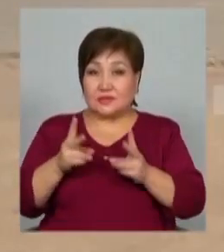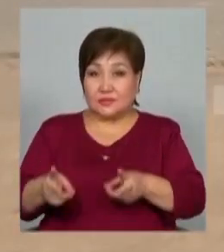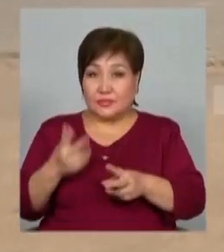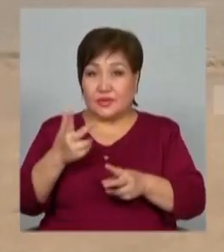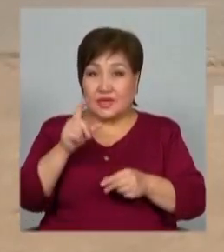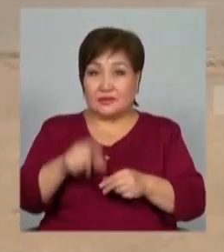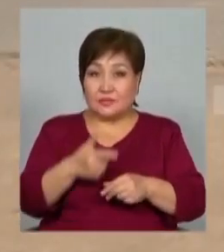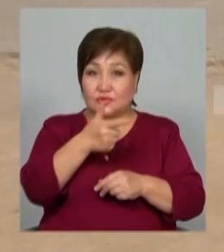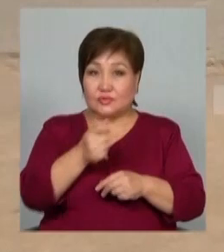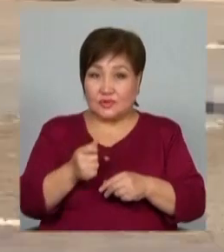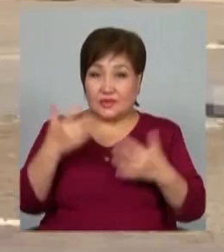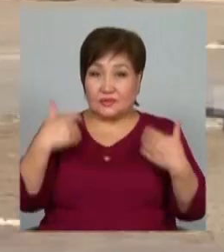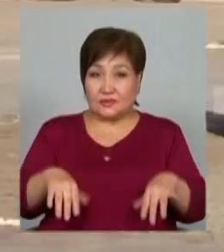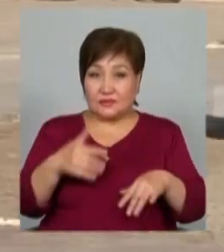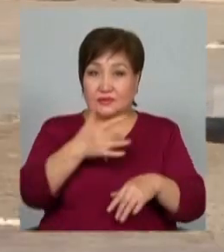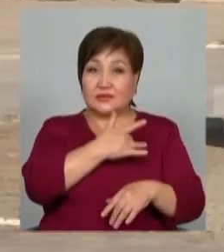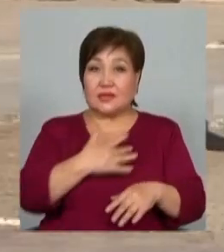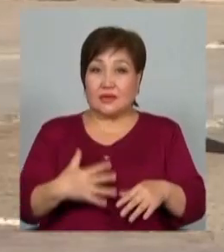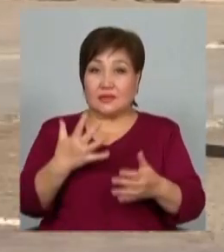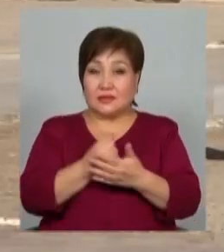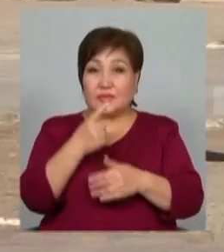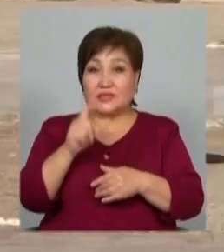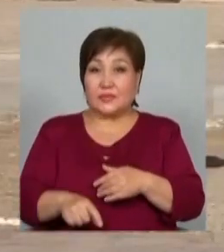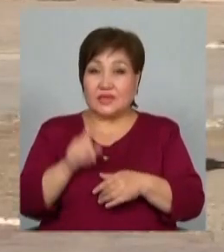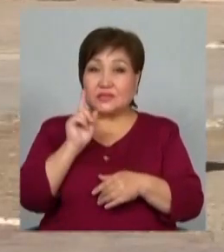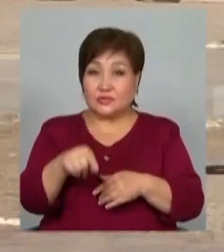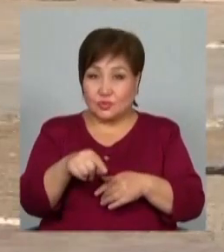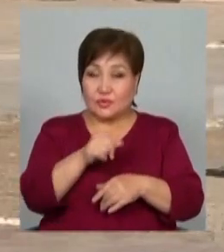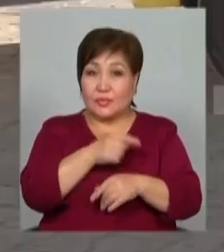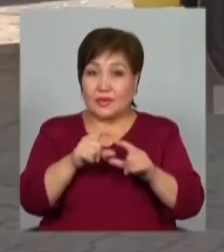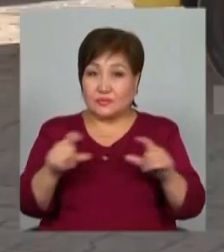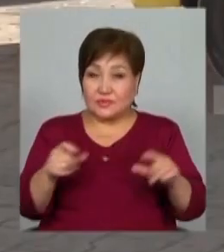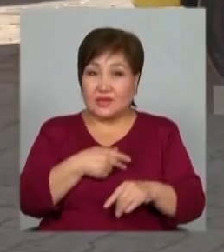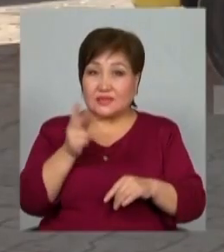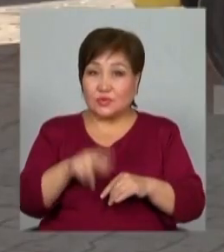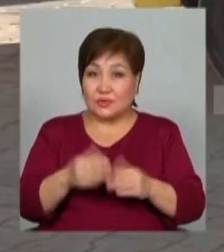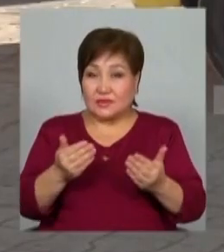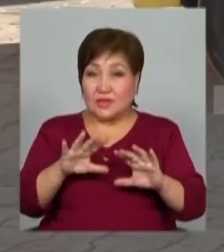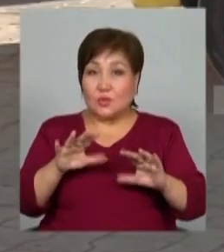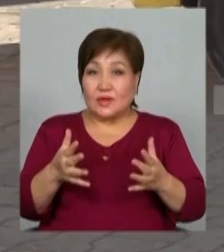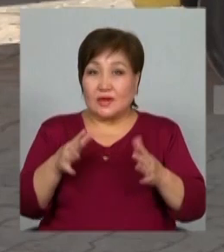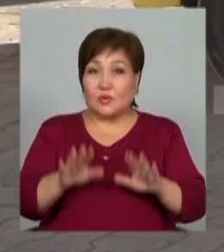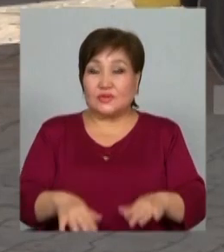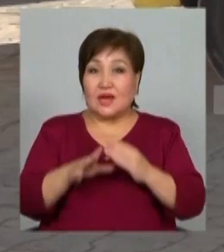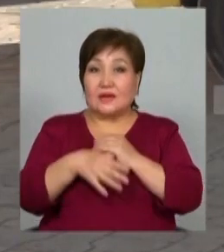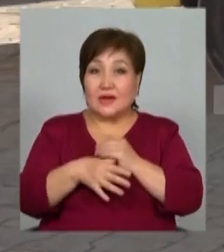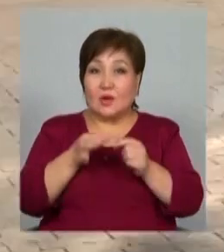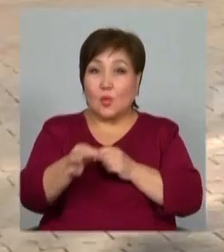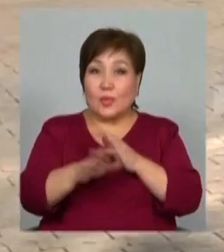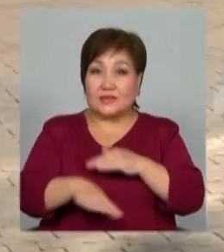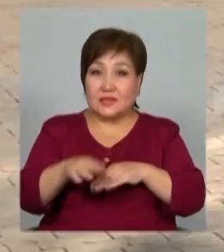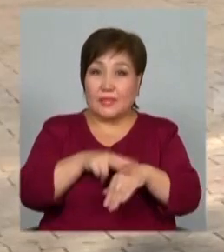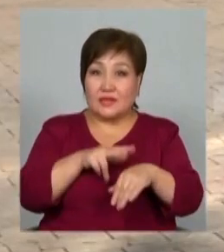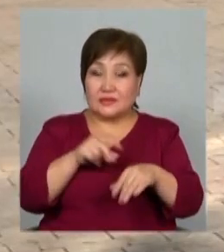дене жарақатын алған. Тағы бір азамат сол ауылдың амбулаториялық ауруханасында қайтыс болды. Қазір оқиға орнына Атырау облысы полиция